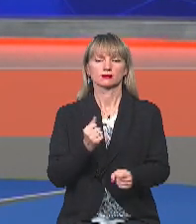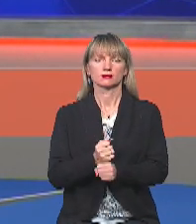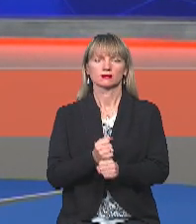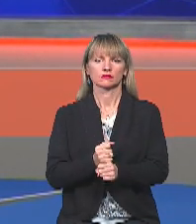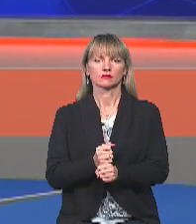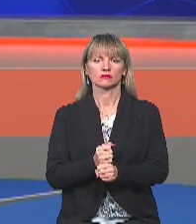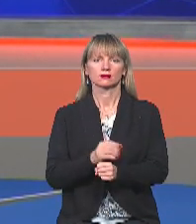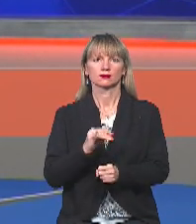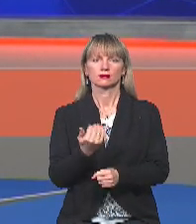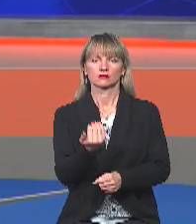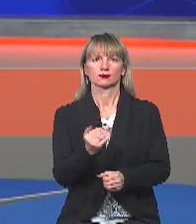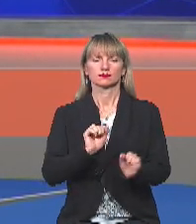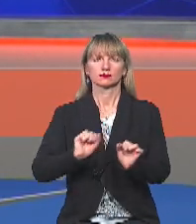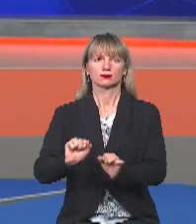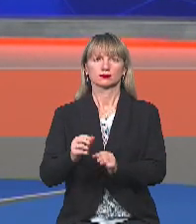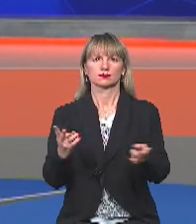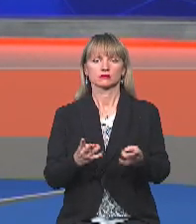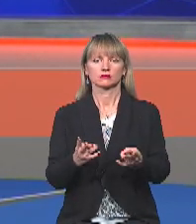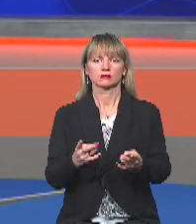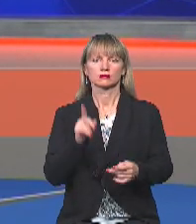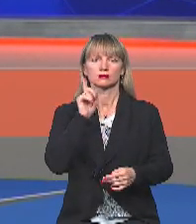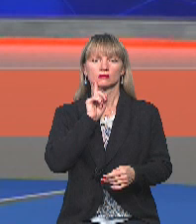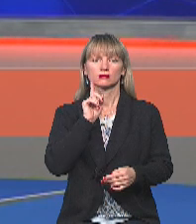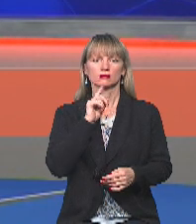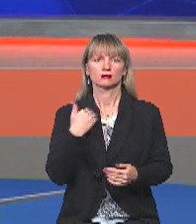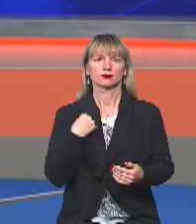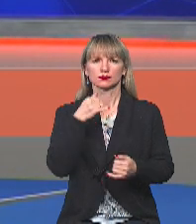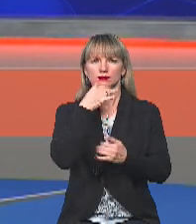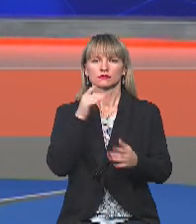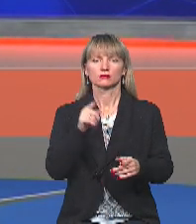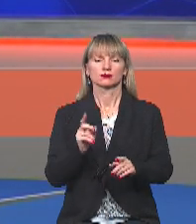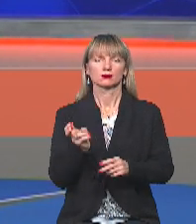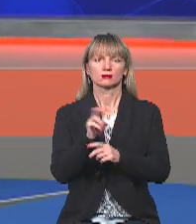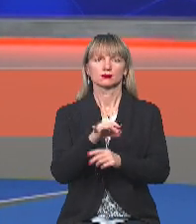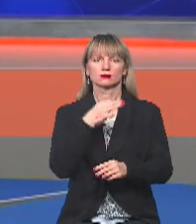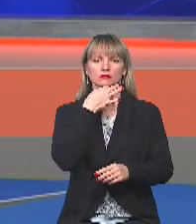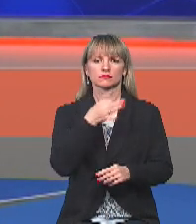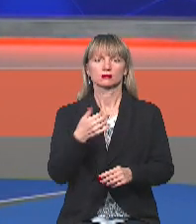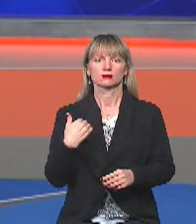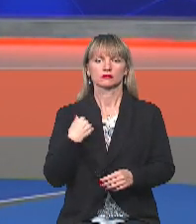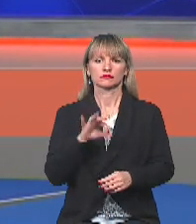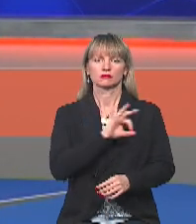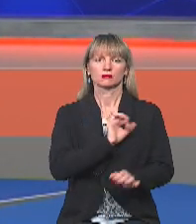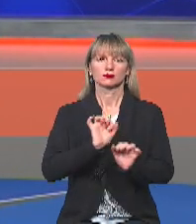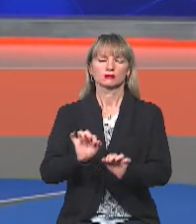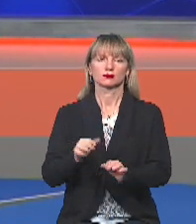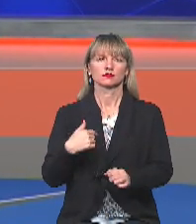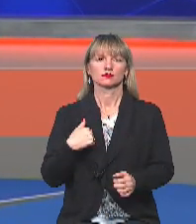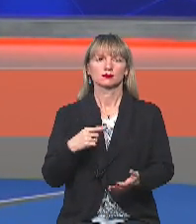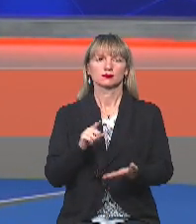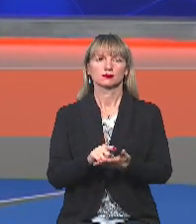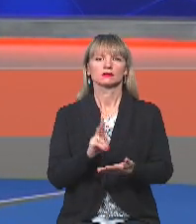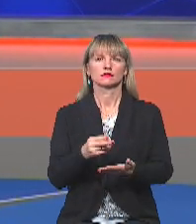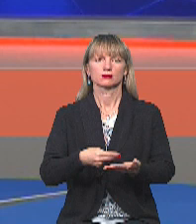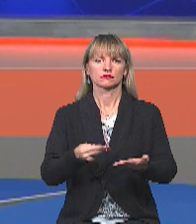робити, їм захищати. Кажу, ну, поки я не можу туди прийти і сказати, я адвокат, я маю з